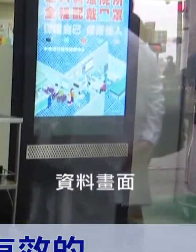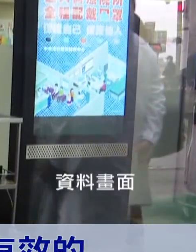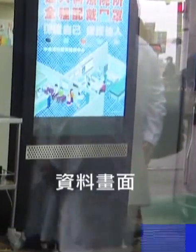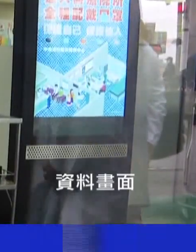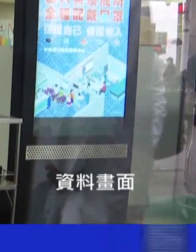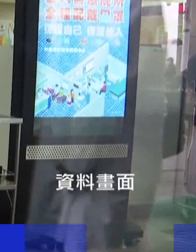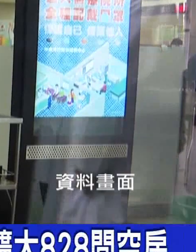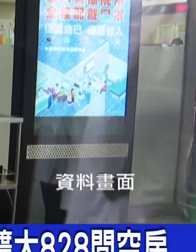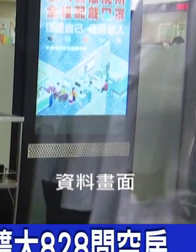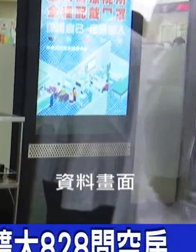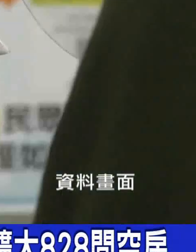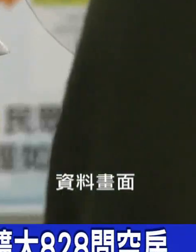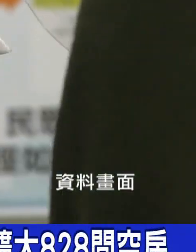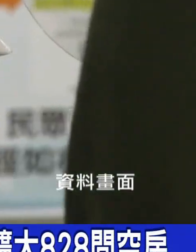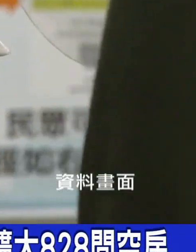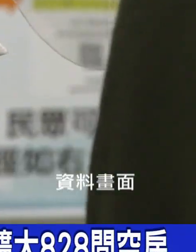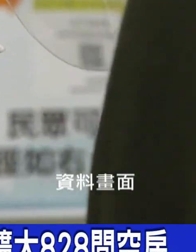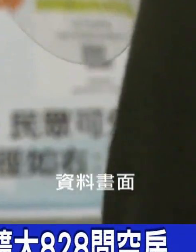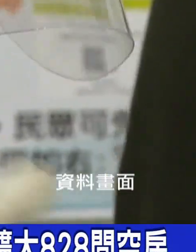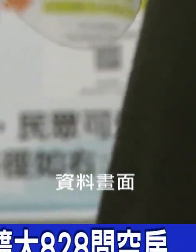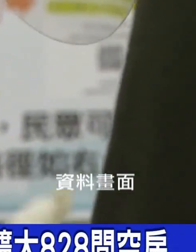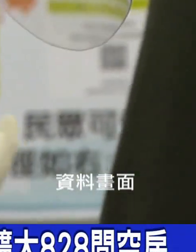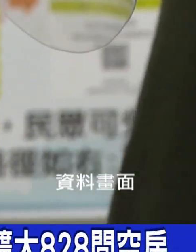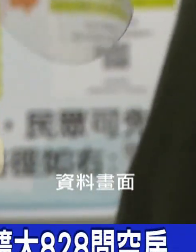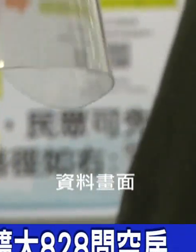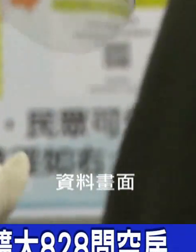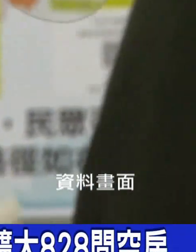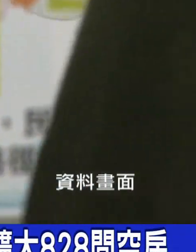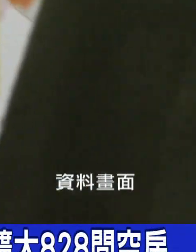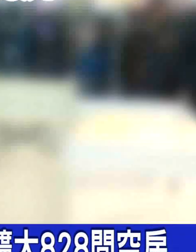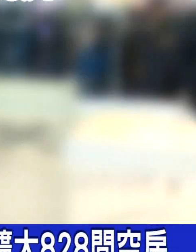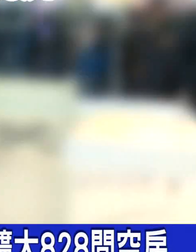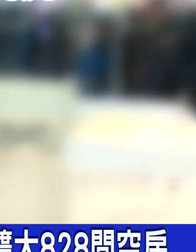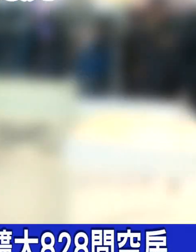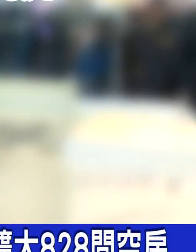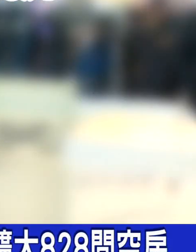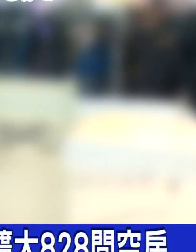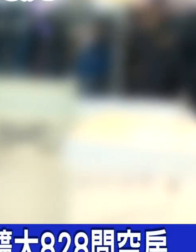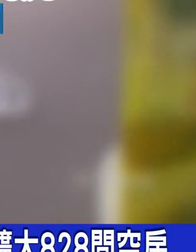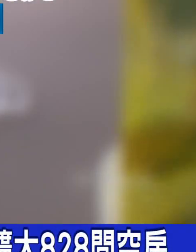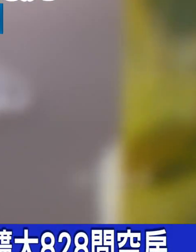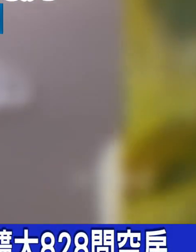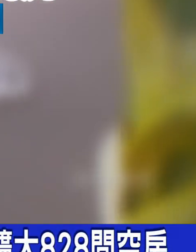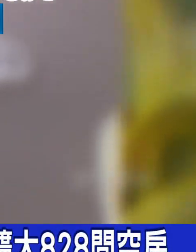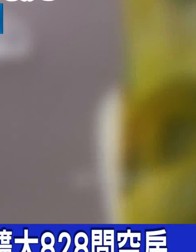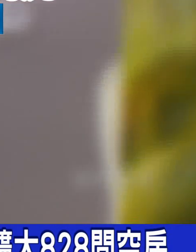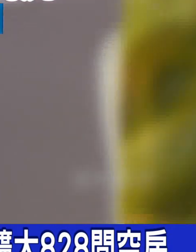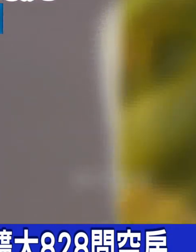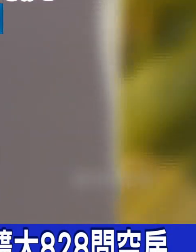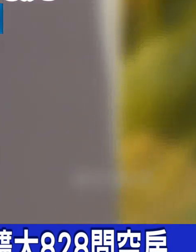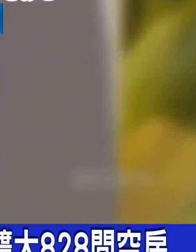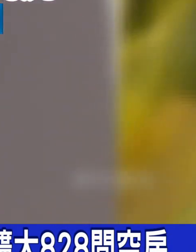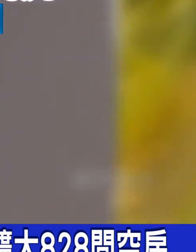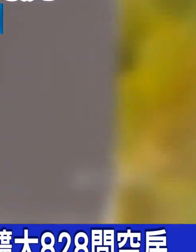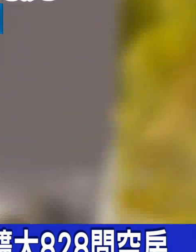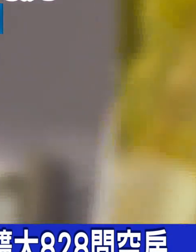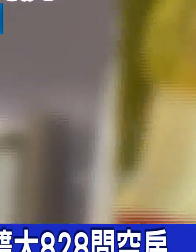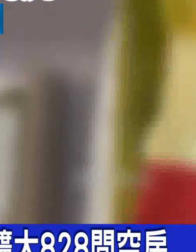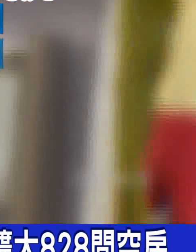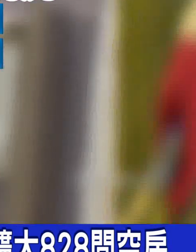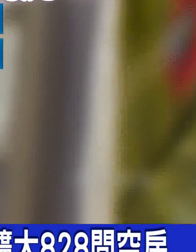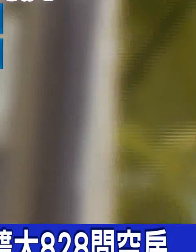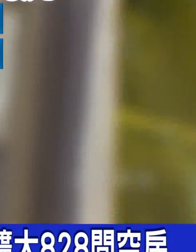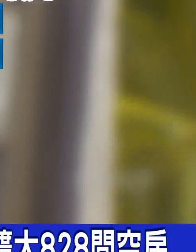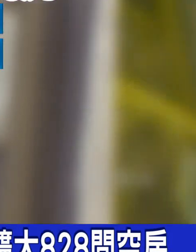担心医疗量能不够，指挥中心持续扩充中央加强版集中检疫所，截至23号为止，还有将近1000个空房可随时入